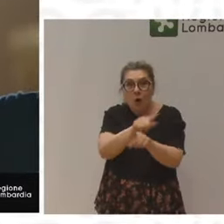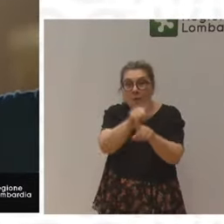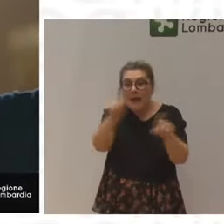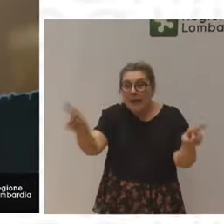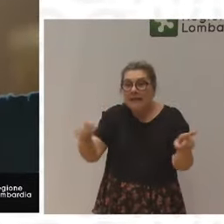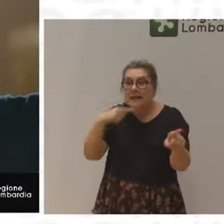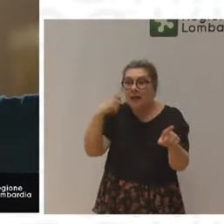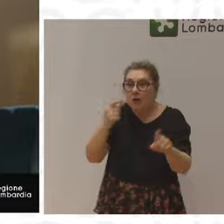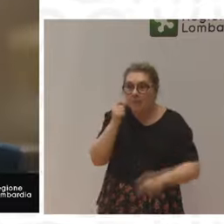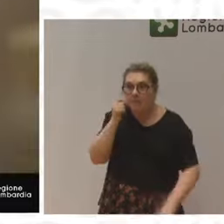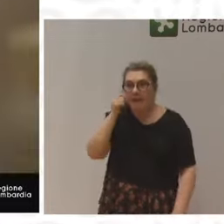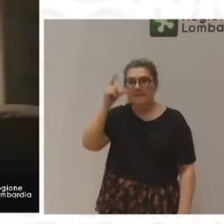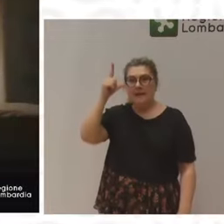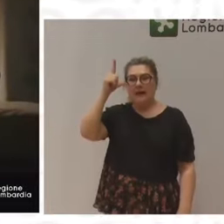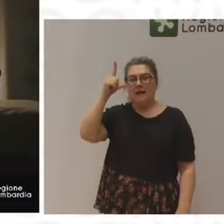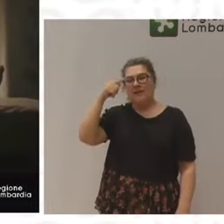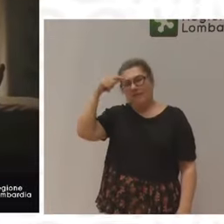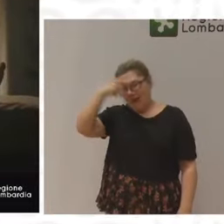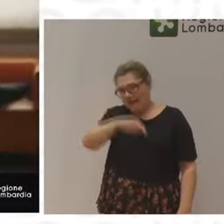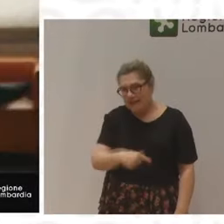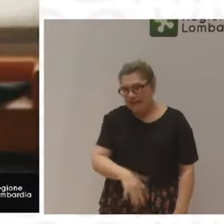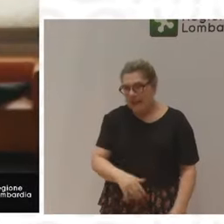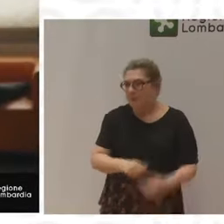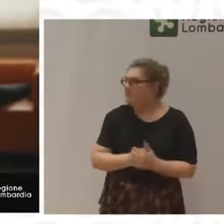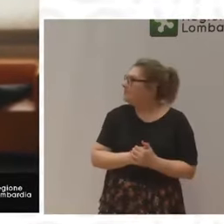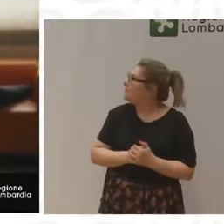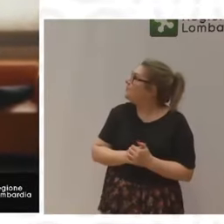di alzarmi. Devo